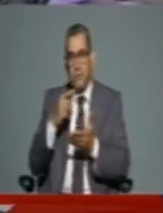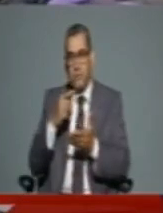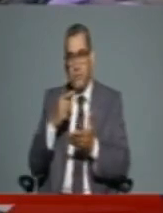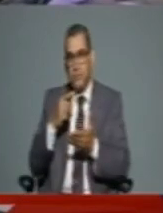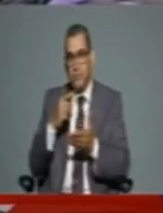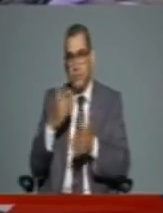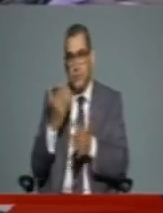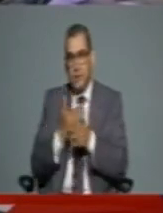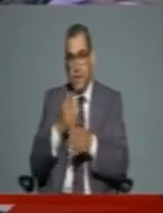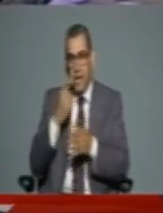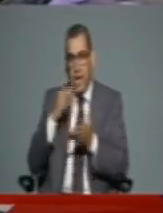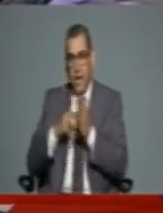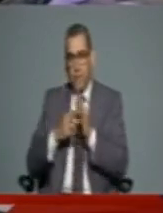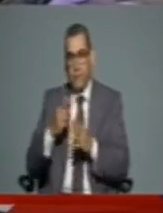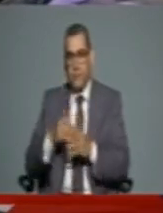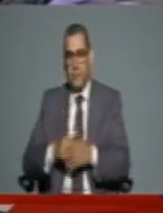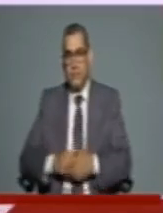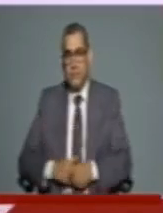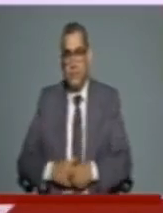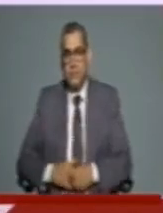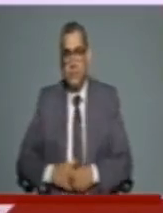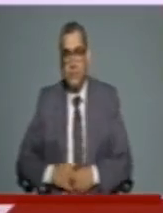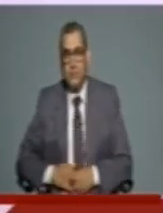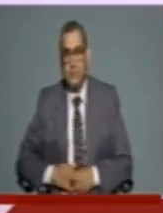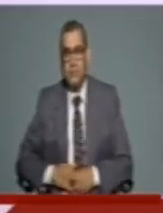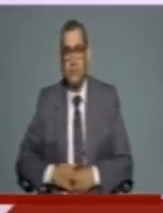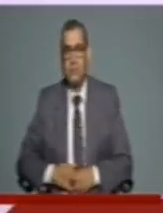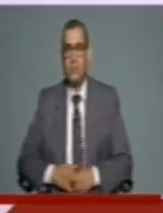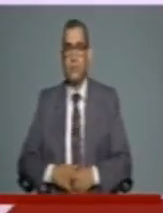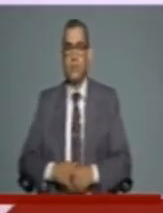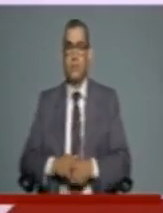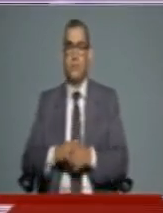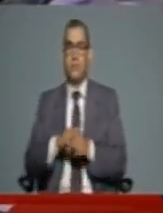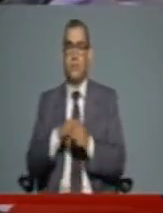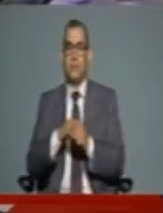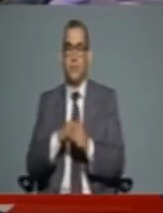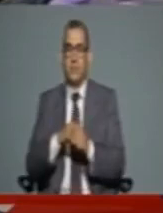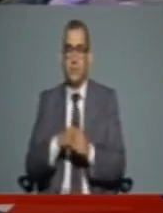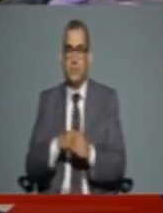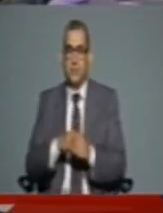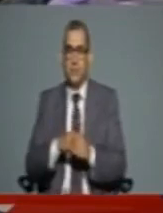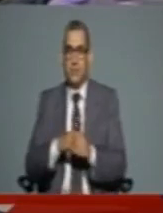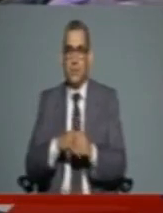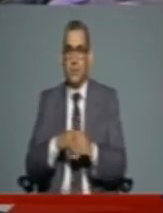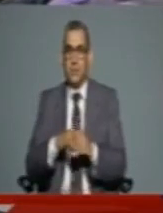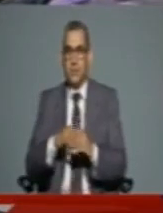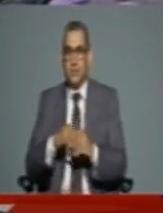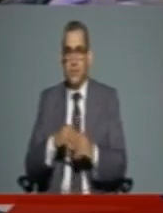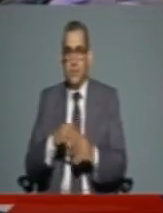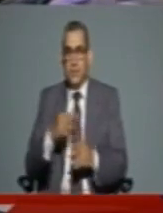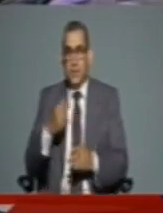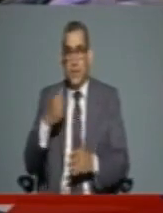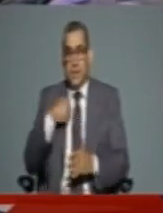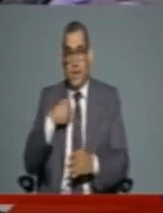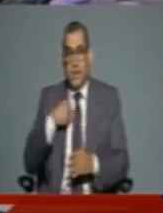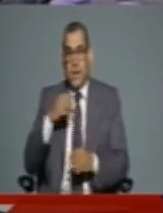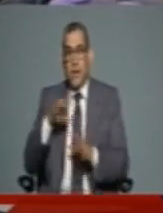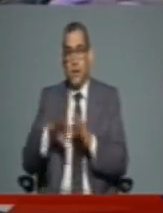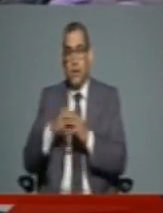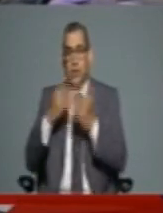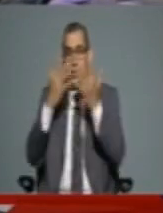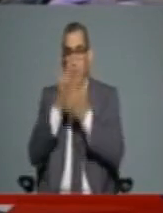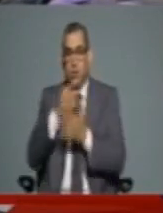9 وانت قلت ان الوقت ازف يعني. شوف احنا المصانع دي كانت قبل كده بتطلع